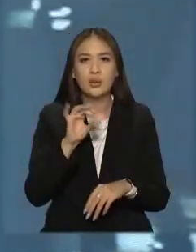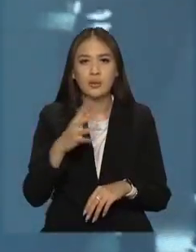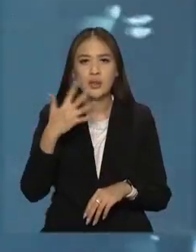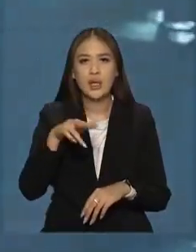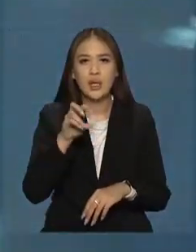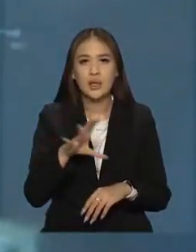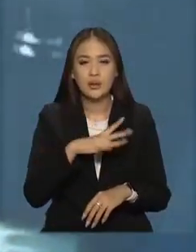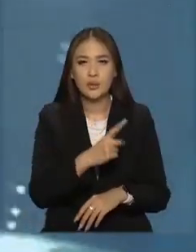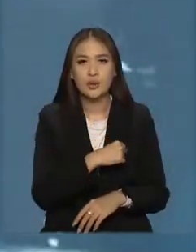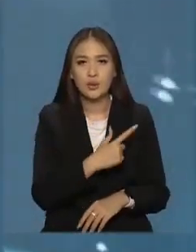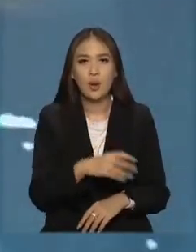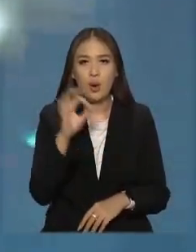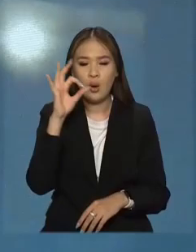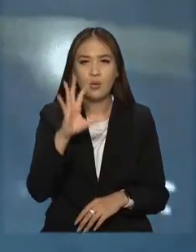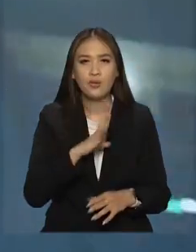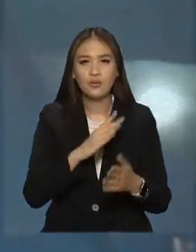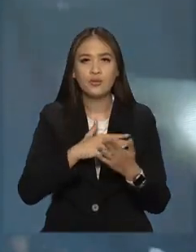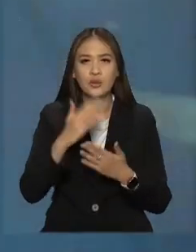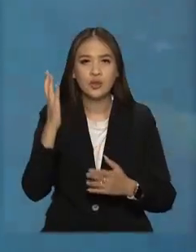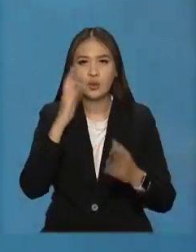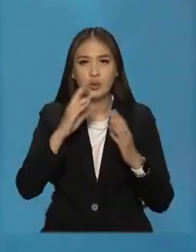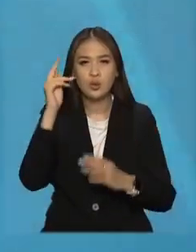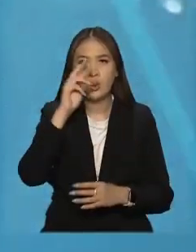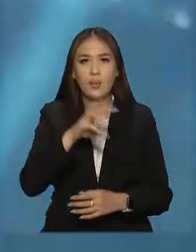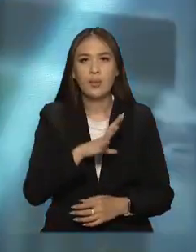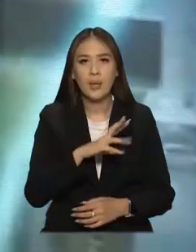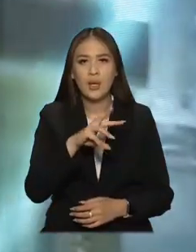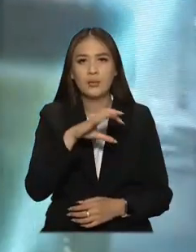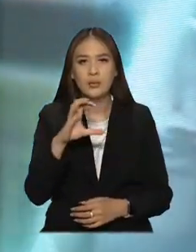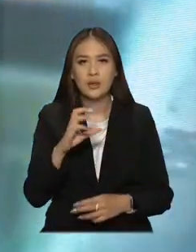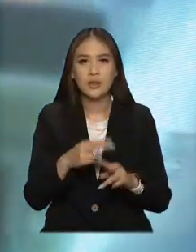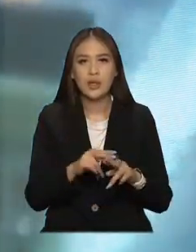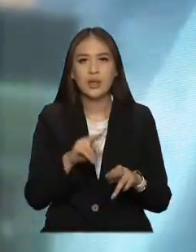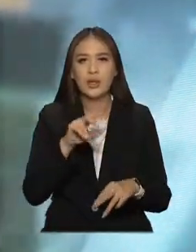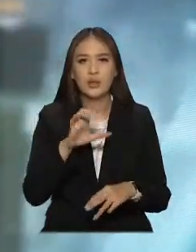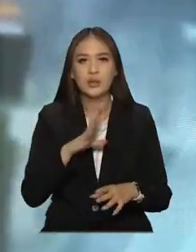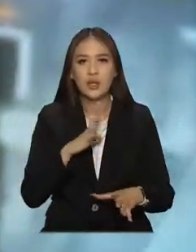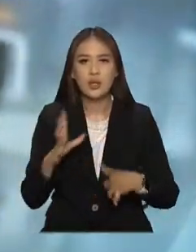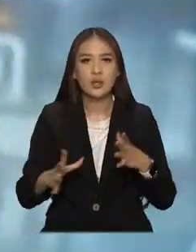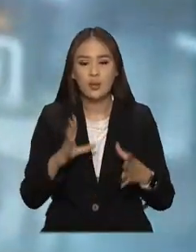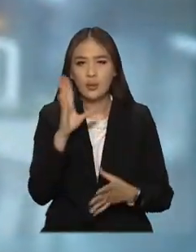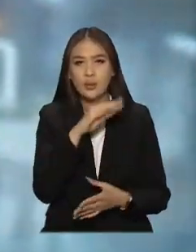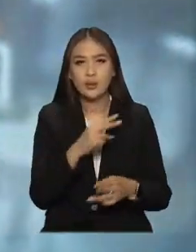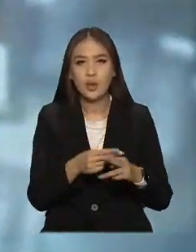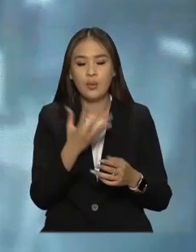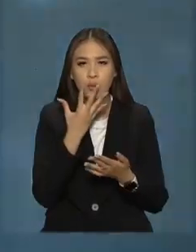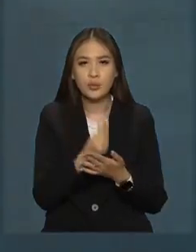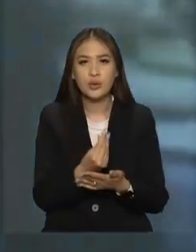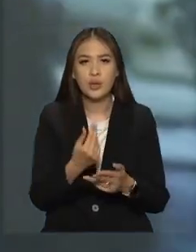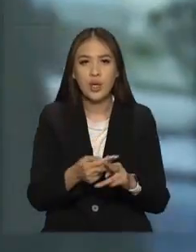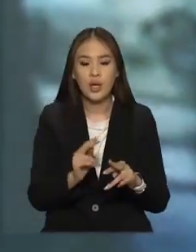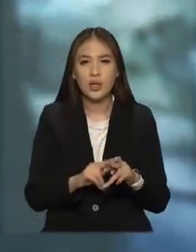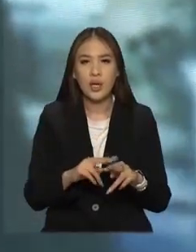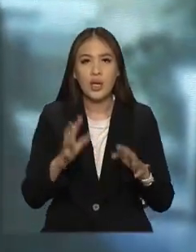получила диплом о высшем образовании мастер спорта международного класса полна энтузиазма по своей индивидуальной